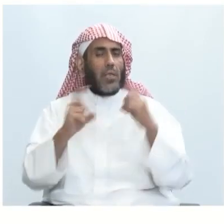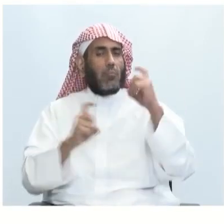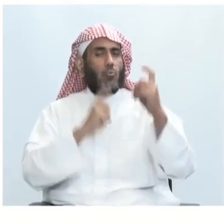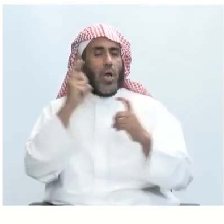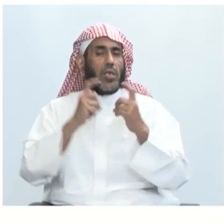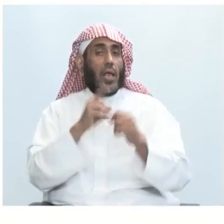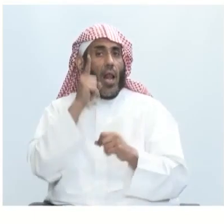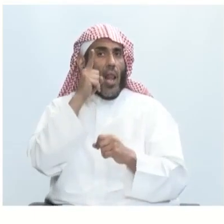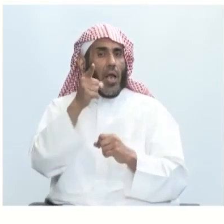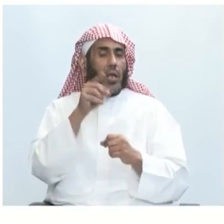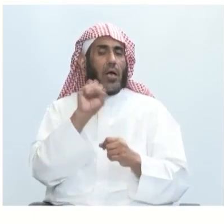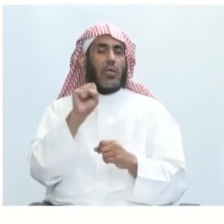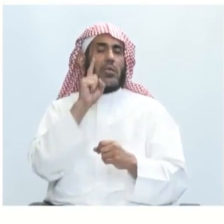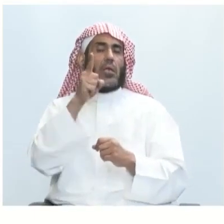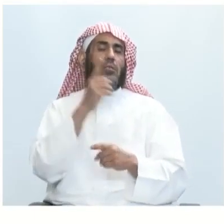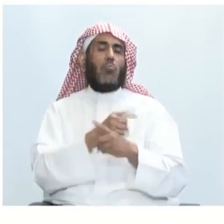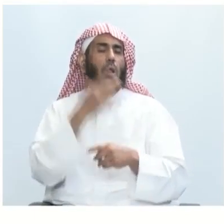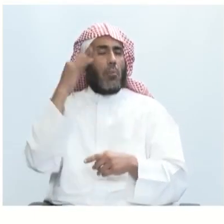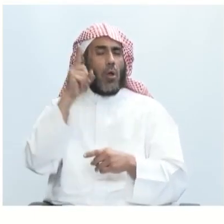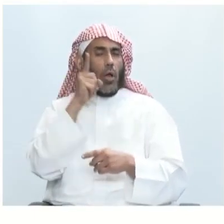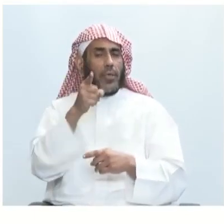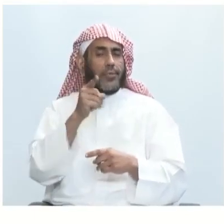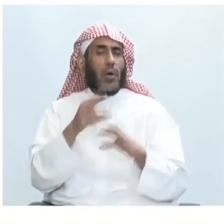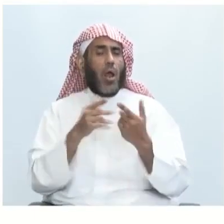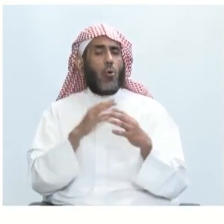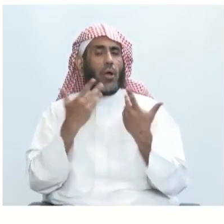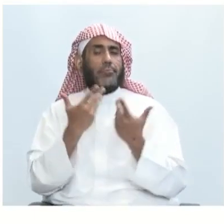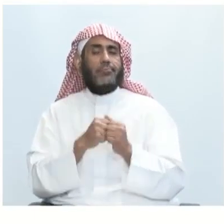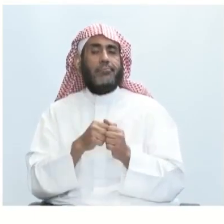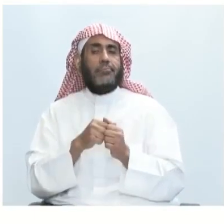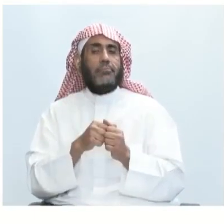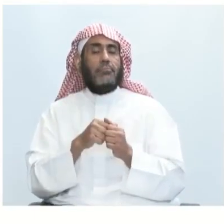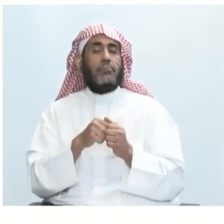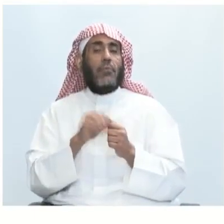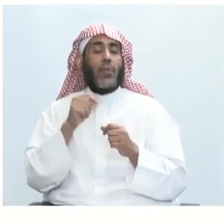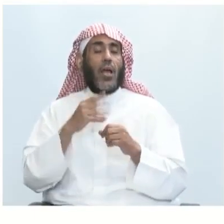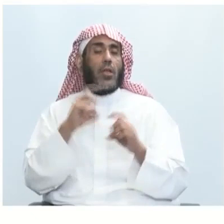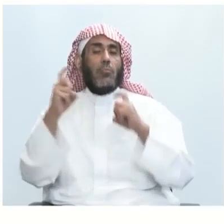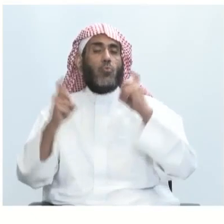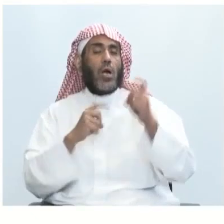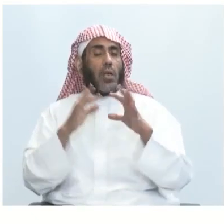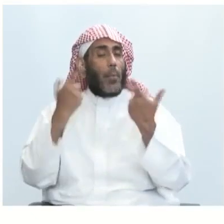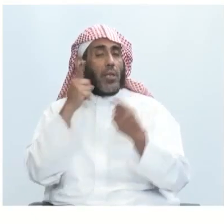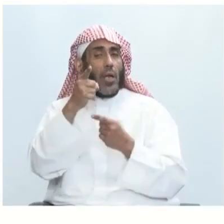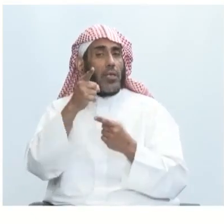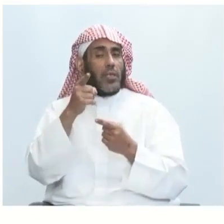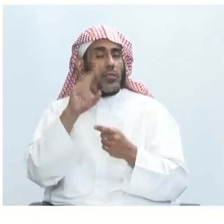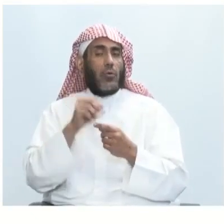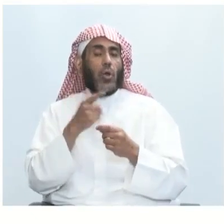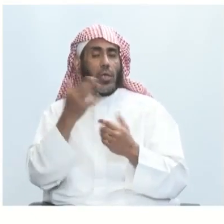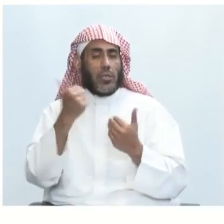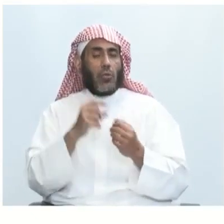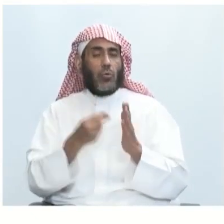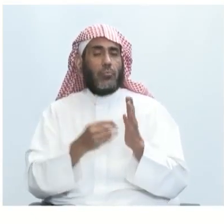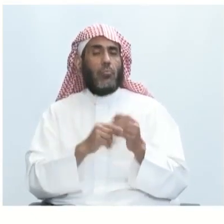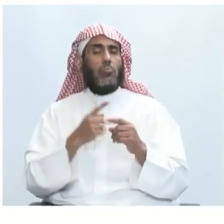وهذا لك تعود بامكانك ان تذكر ايضا راي ما رايك في ما يعني في هذه المناقشه ماذا ترى انت هنا تذكر